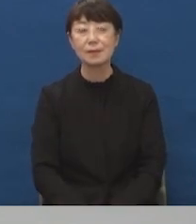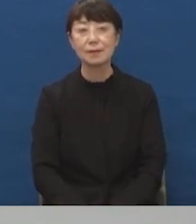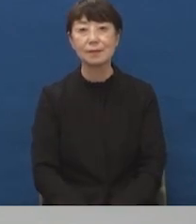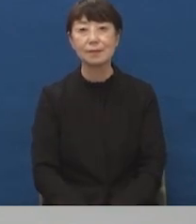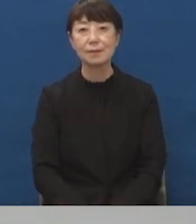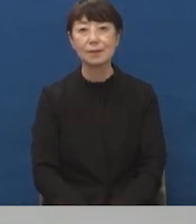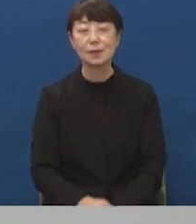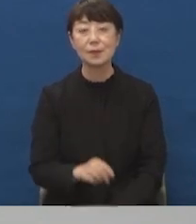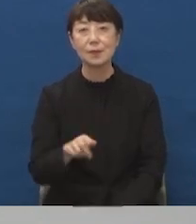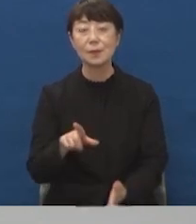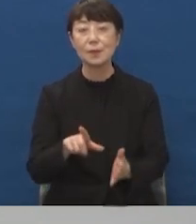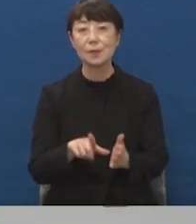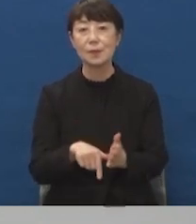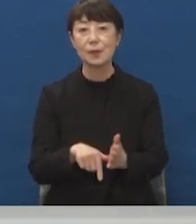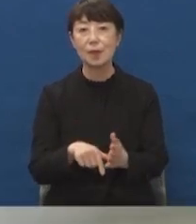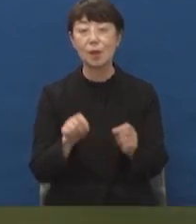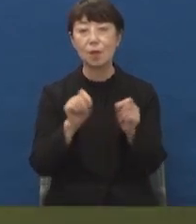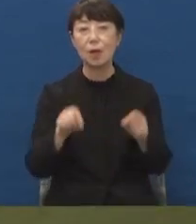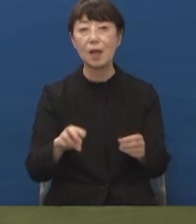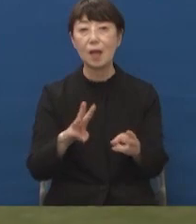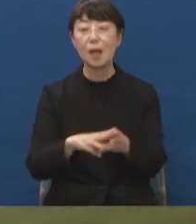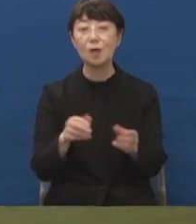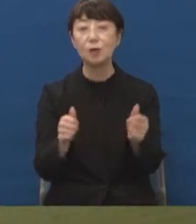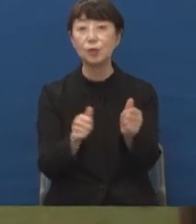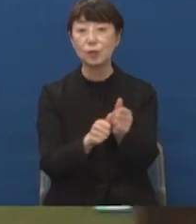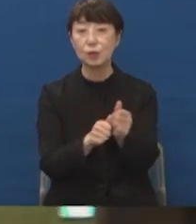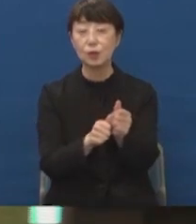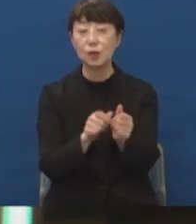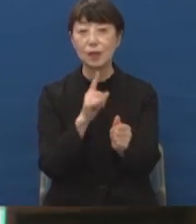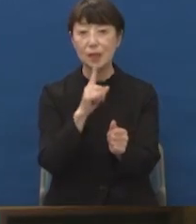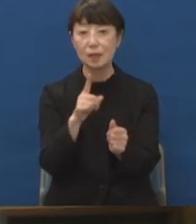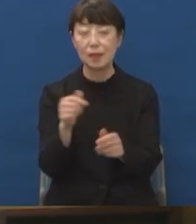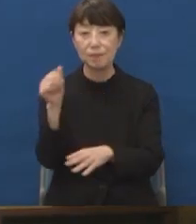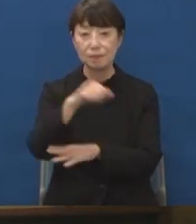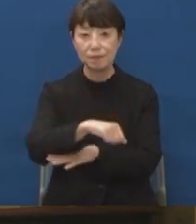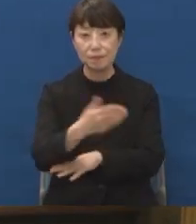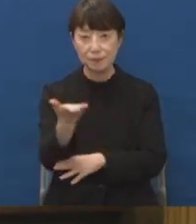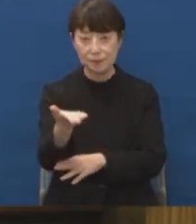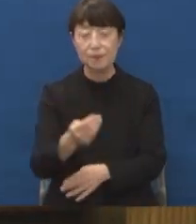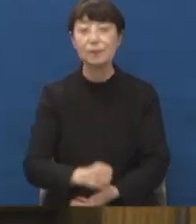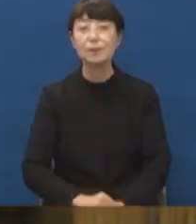この場合、岡田副市長に発言を許します。